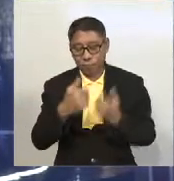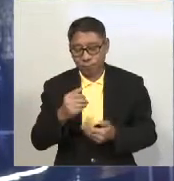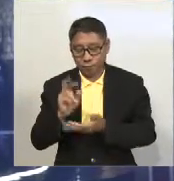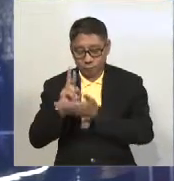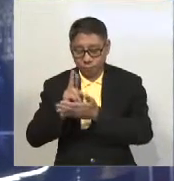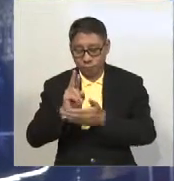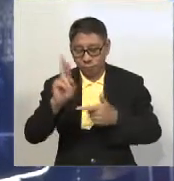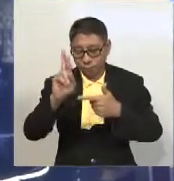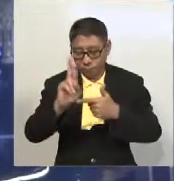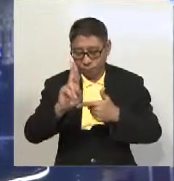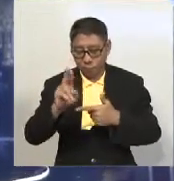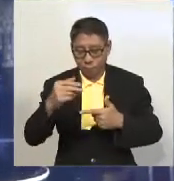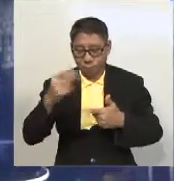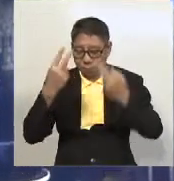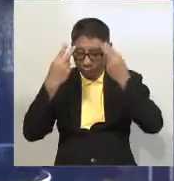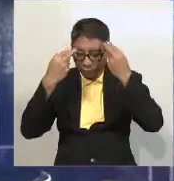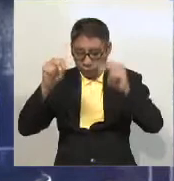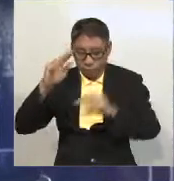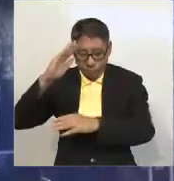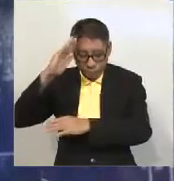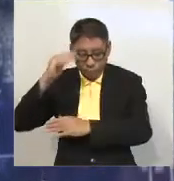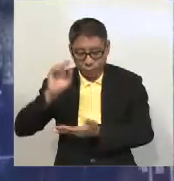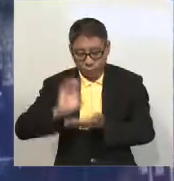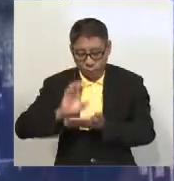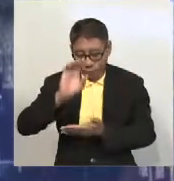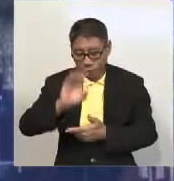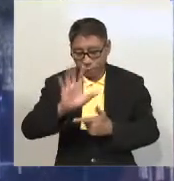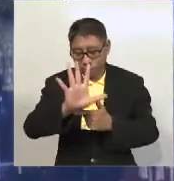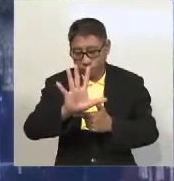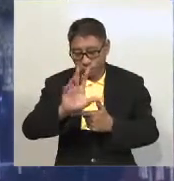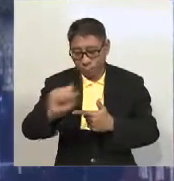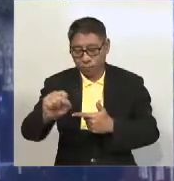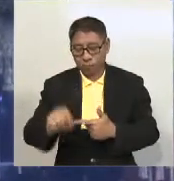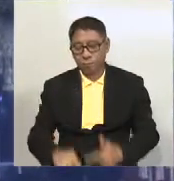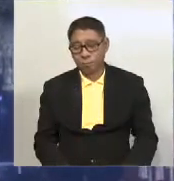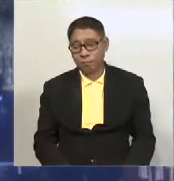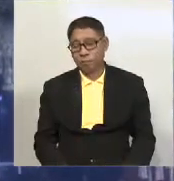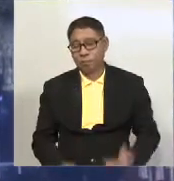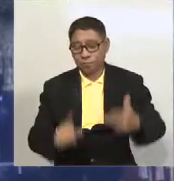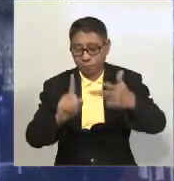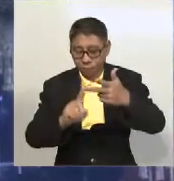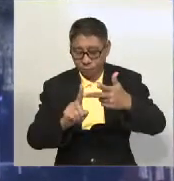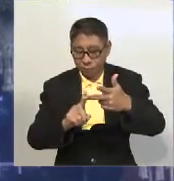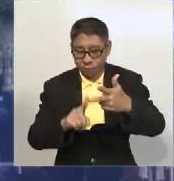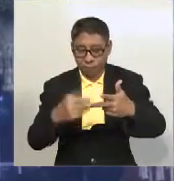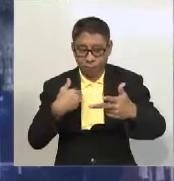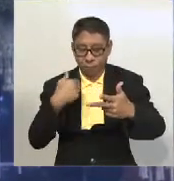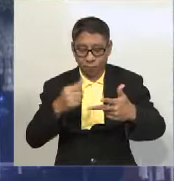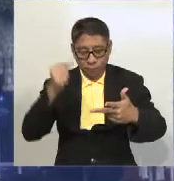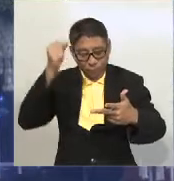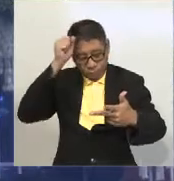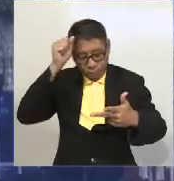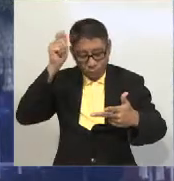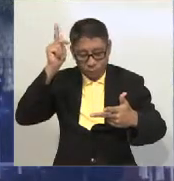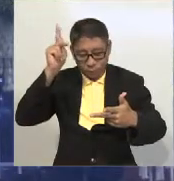ได้รับถ้วยเกียรติยศจากนายกรัฐมนตรีพร้อมกับเงินรางวัล 500,000 บาทรองชนะเลิศอันดับสองครับได้แก่นาย